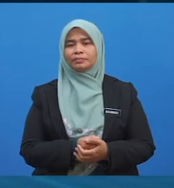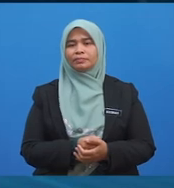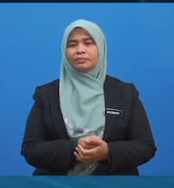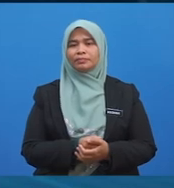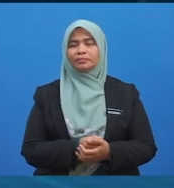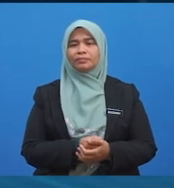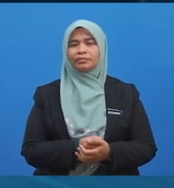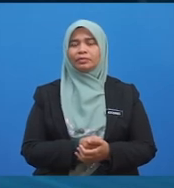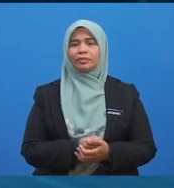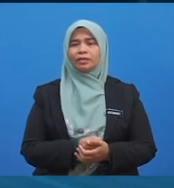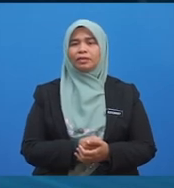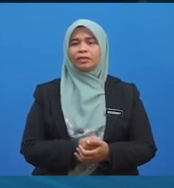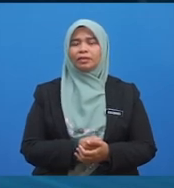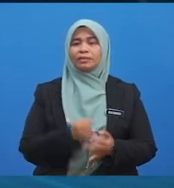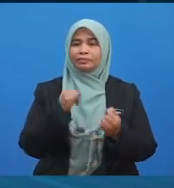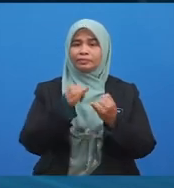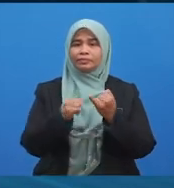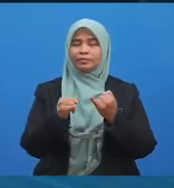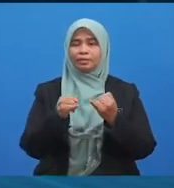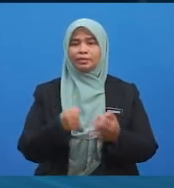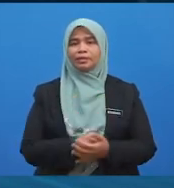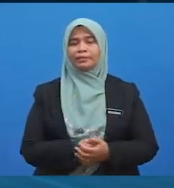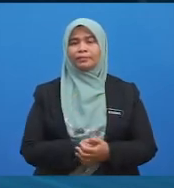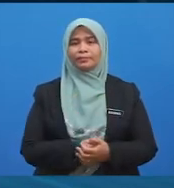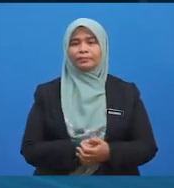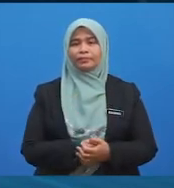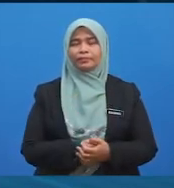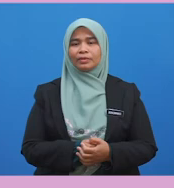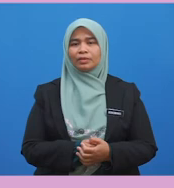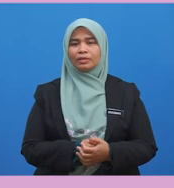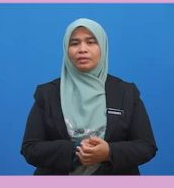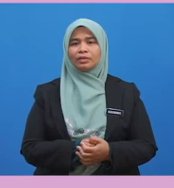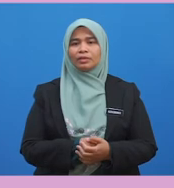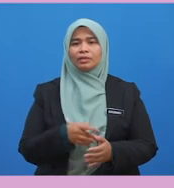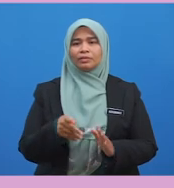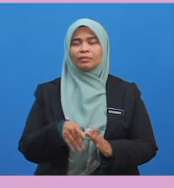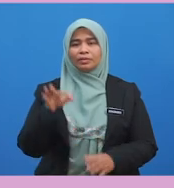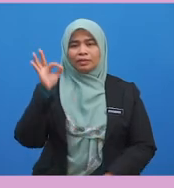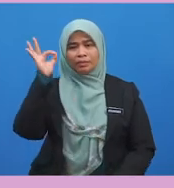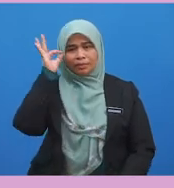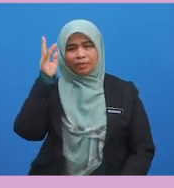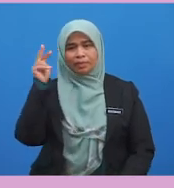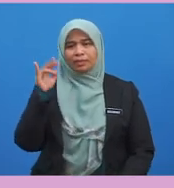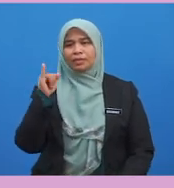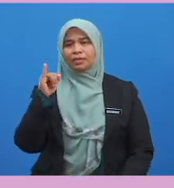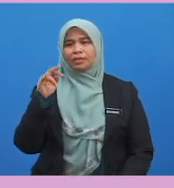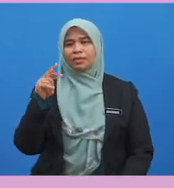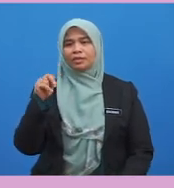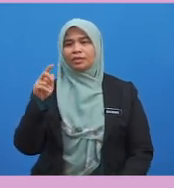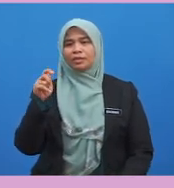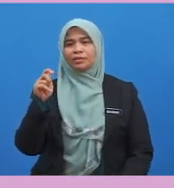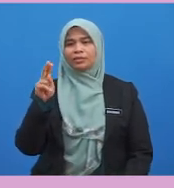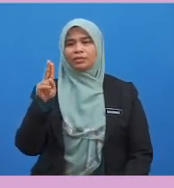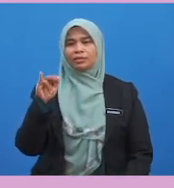Dan teknik pemikiran yang terakhir yang akan kita bincangkan ialah pemikiran intuitif. Mari